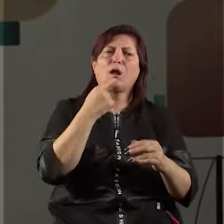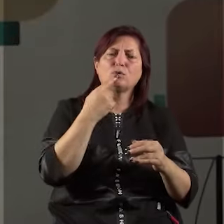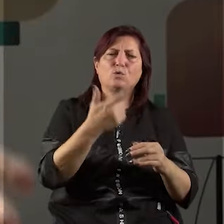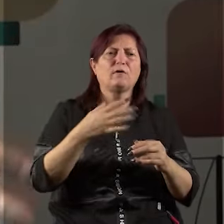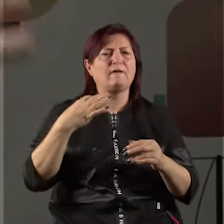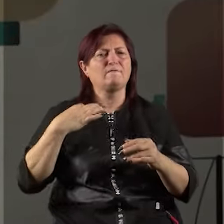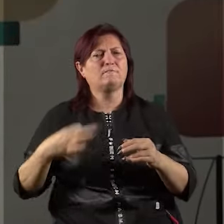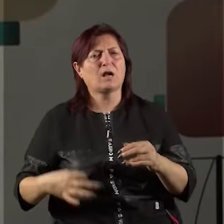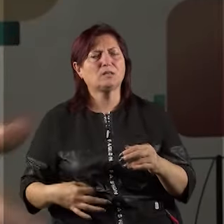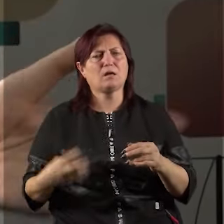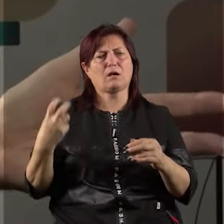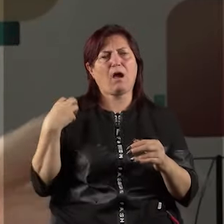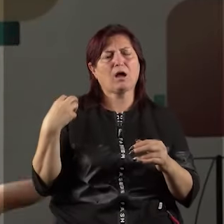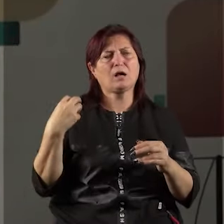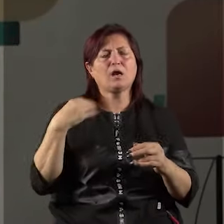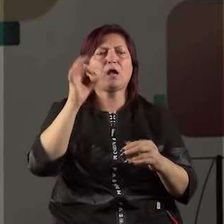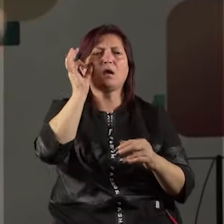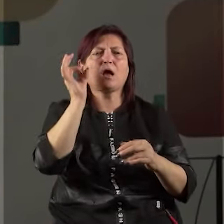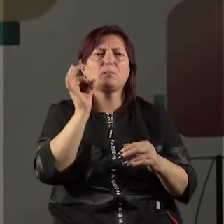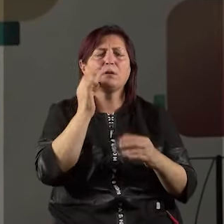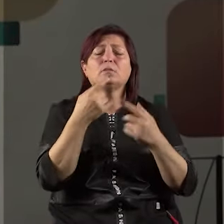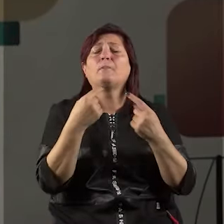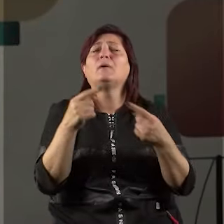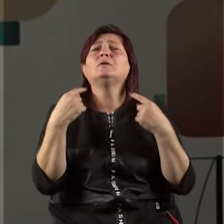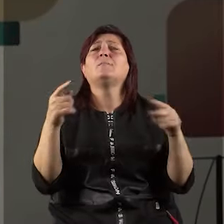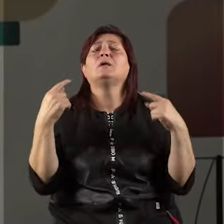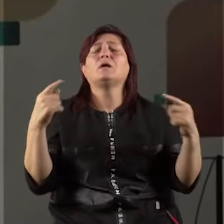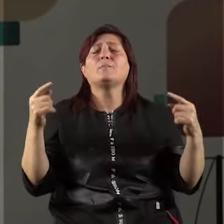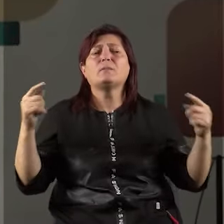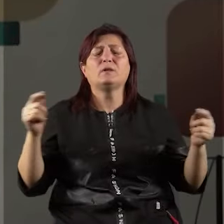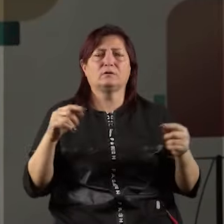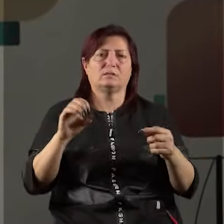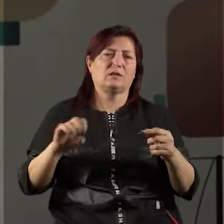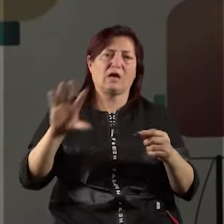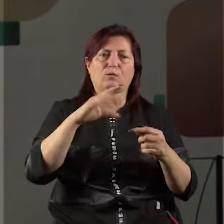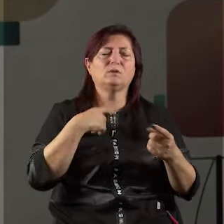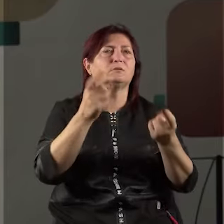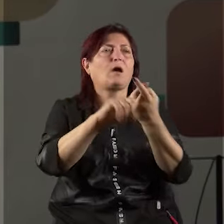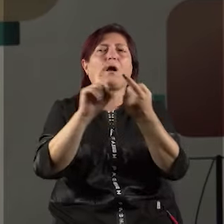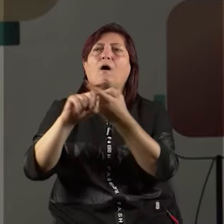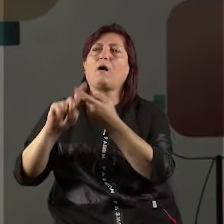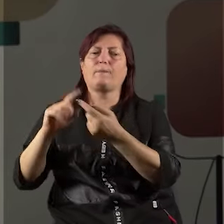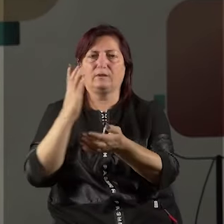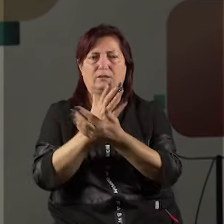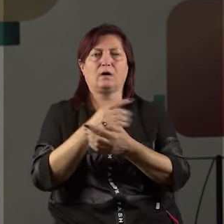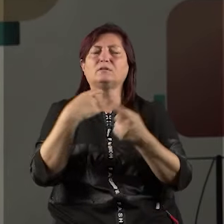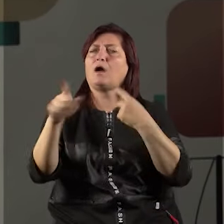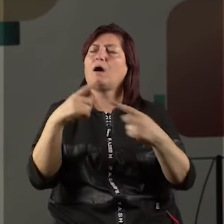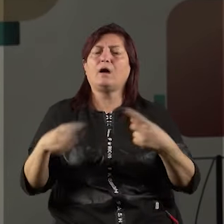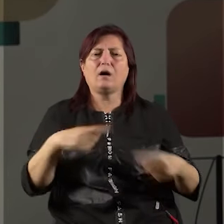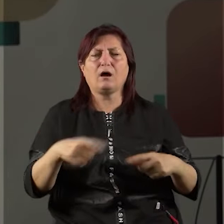ֆրանսերեն, անգլերեն, գերմաներեն, տարբեր երկրներում, և մեր կապերը կան տարբեր երկրների միությունների